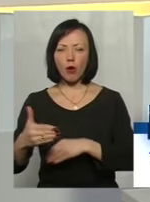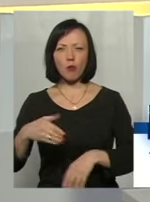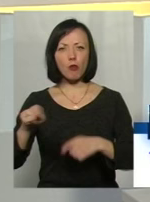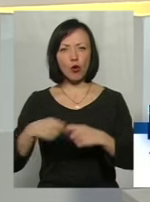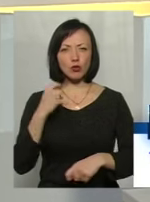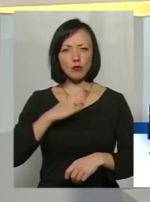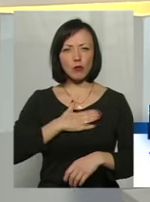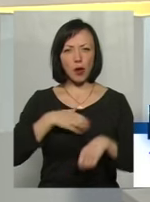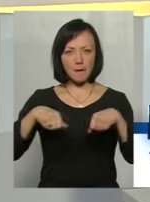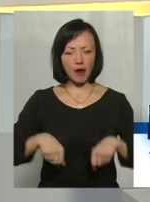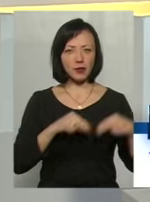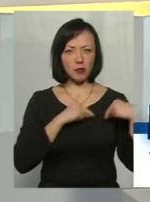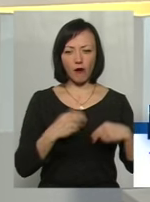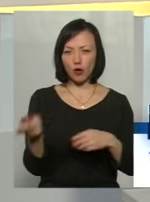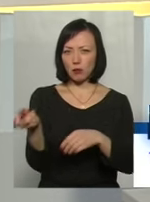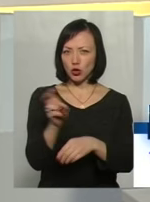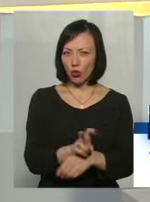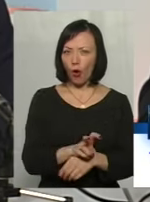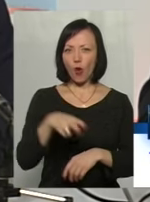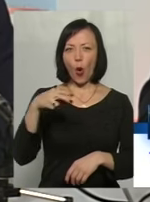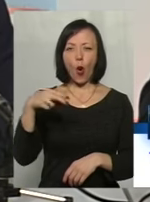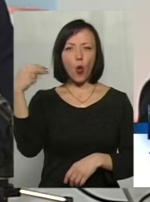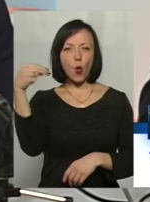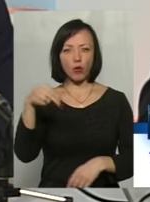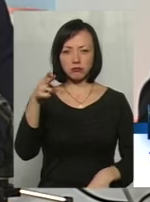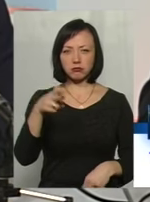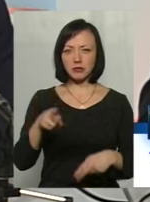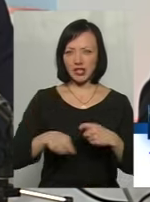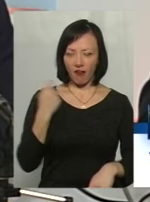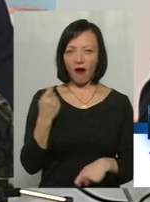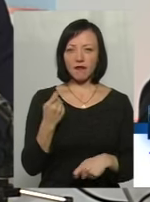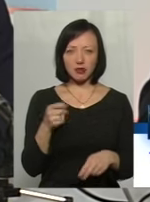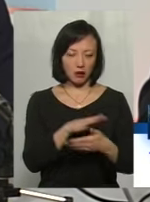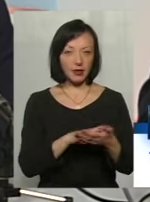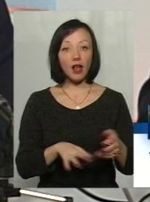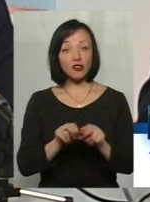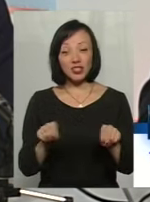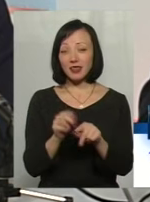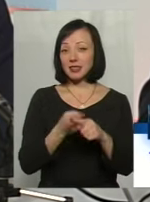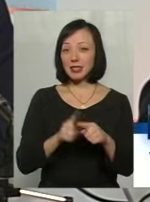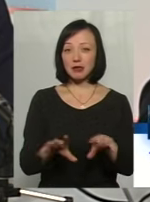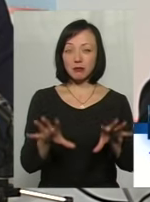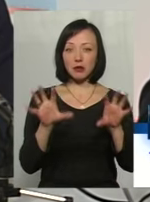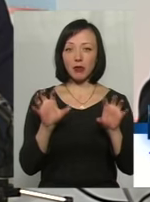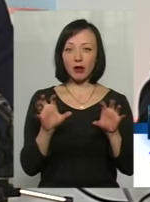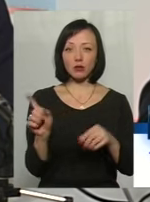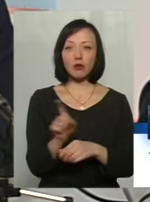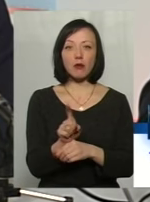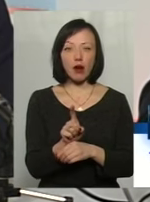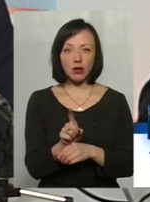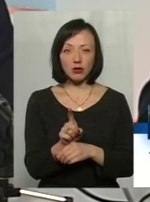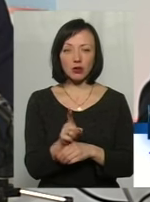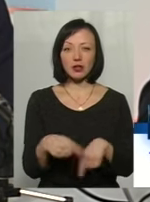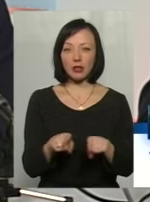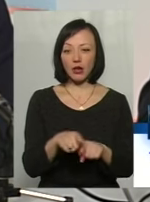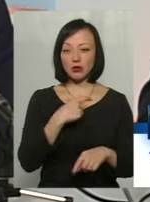на працю. От він прийшов, урок зірвав і так далі. От. І вчителі це сприймають абсолютно нормально, так вони